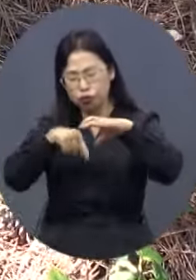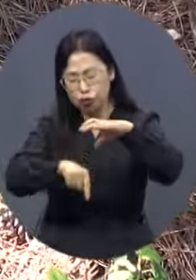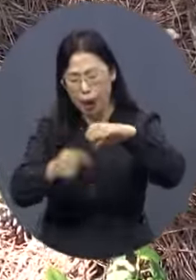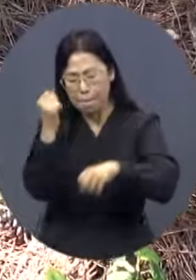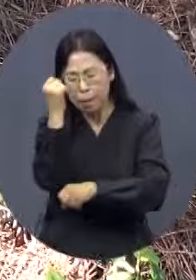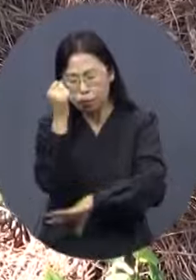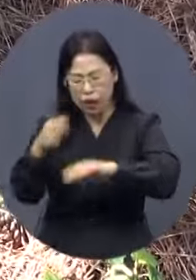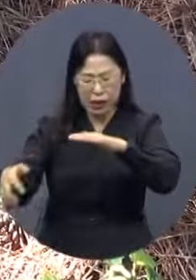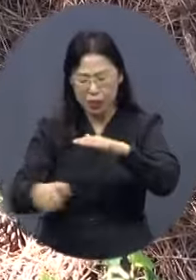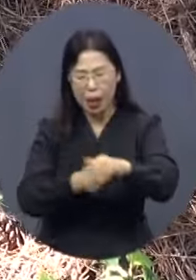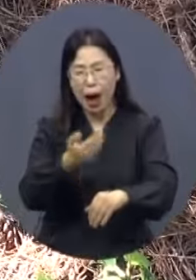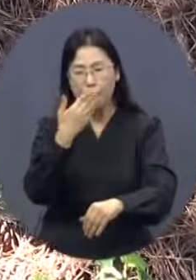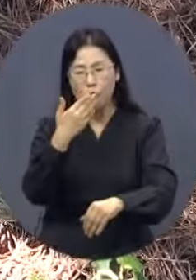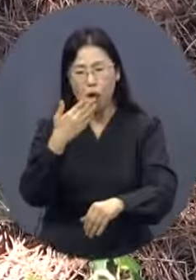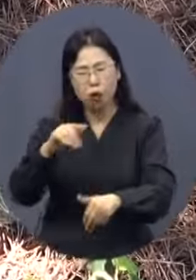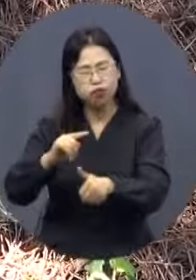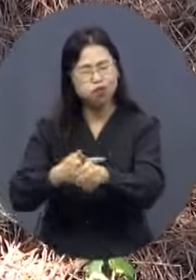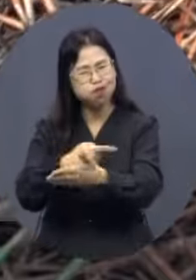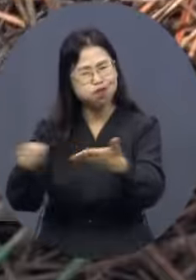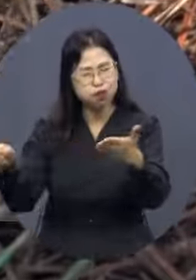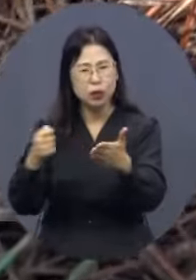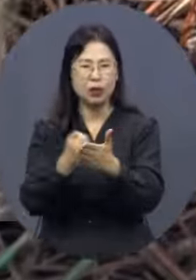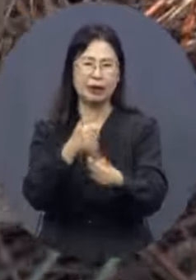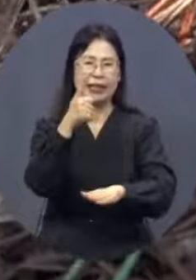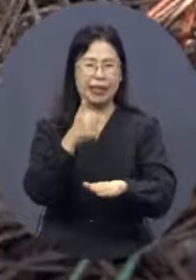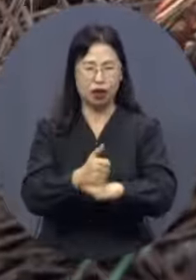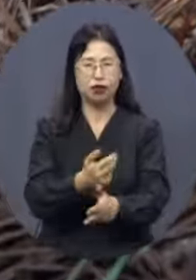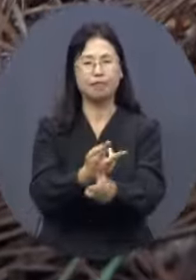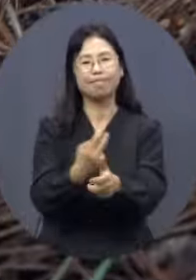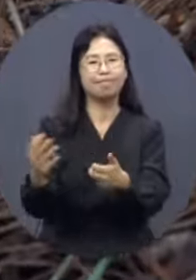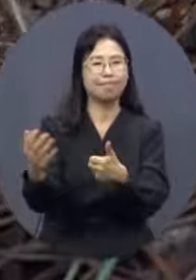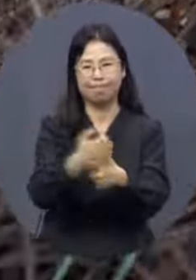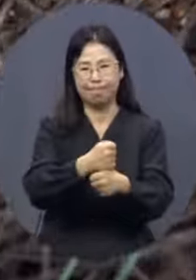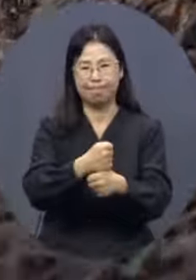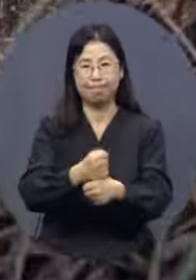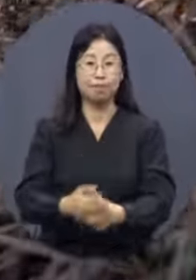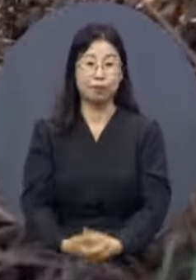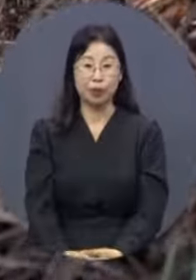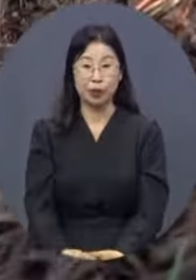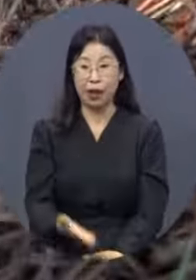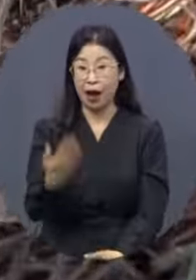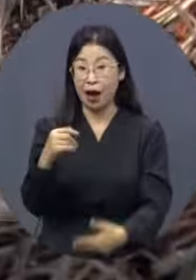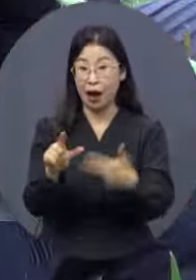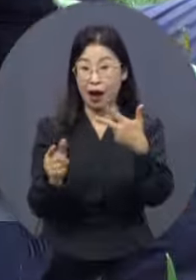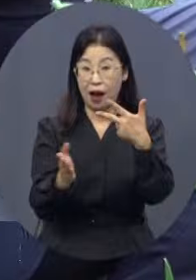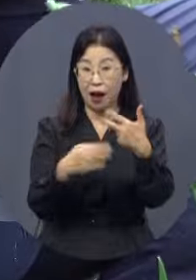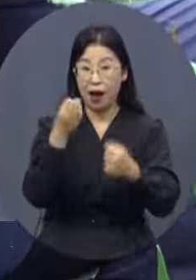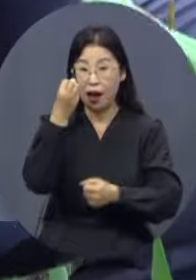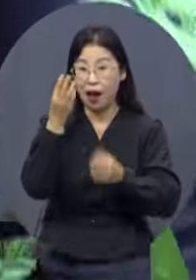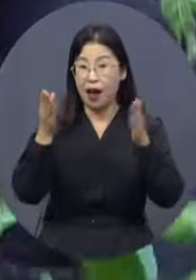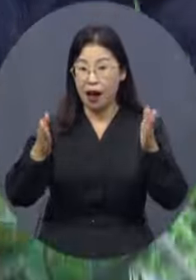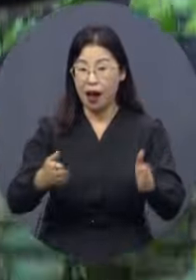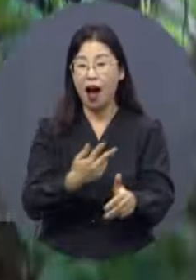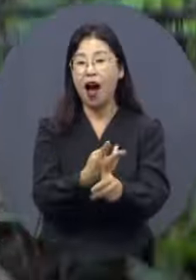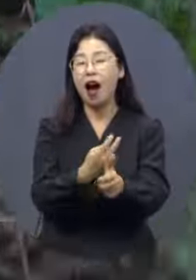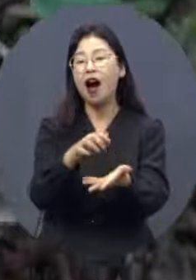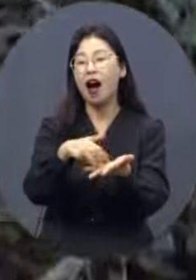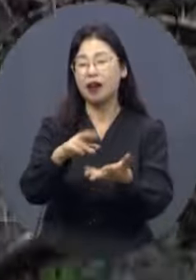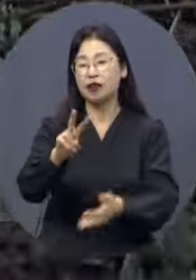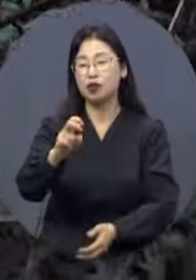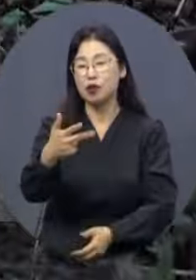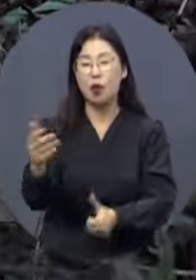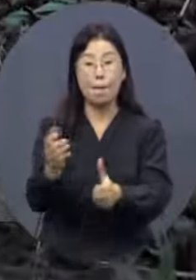등 식생을 크게 훼손하지 포획 작업을 진행하고 있습니다 지난 7월부터 3개월 동안 토끼 27